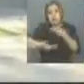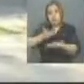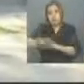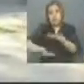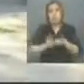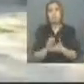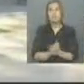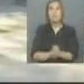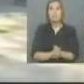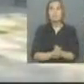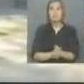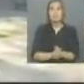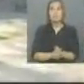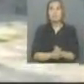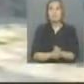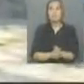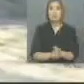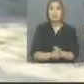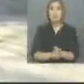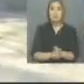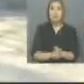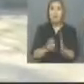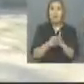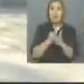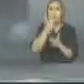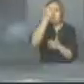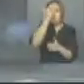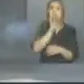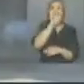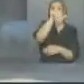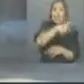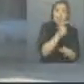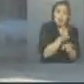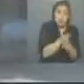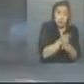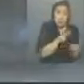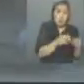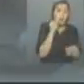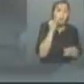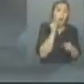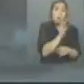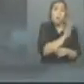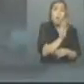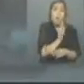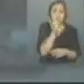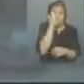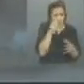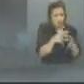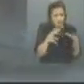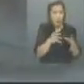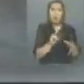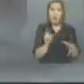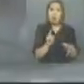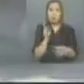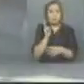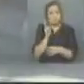มันเป็นคำถามว่าช้างที่เพิ่มขึ้นนั้นมาจากไหนอาจจะเกิดของช้างในแต่ละปีที่ว่าช้างเลี้ยงเนี่ยไม่น่าจะเพิ่มถึ